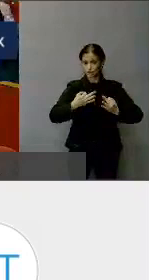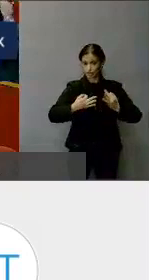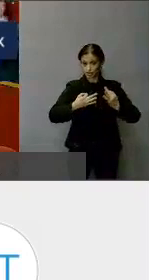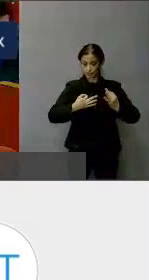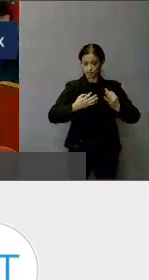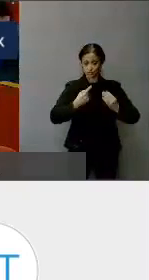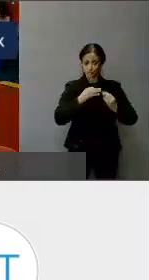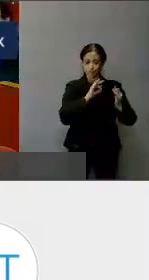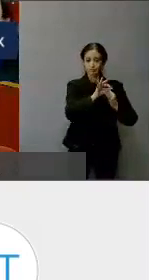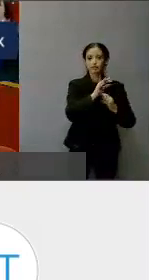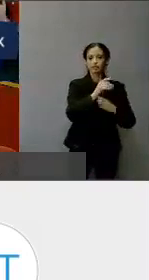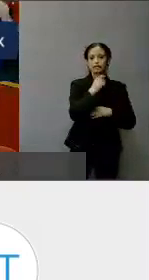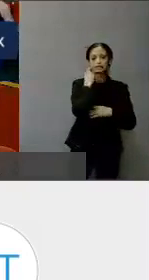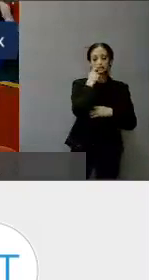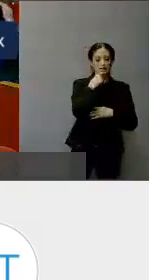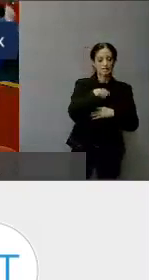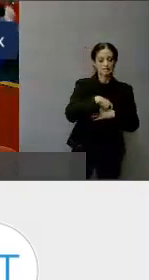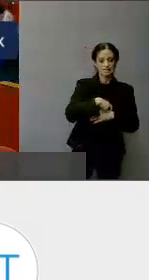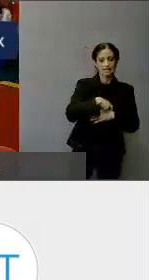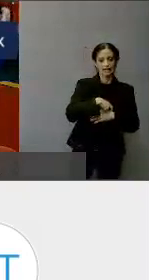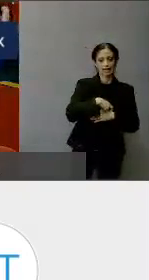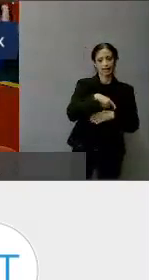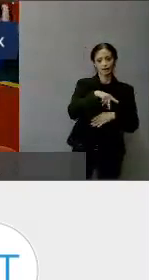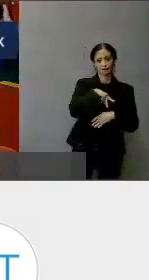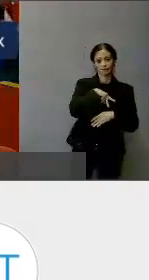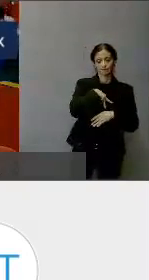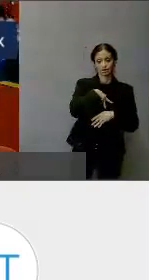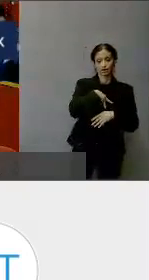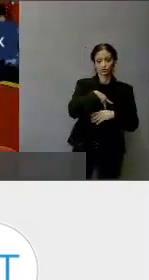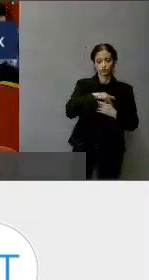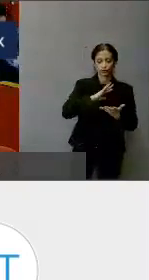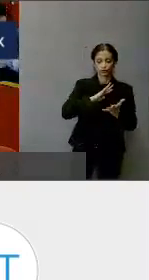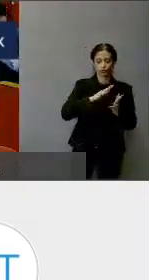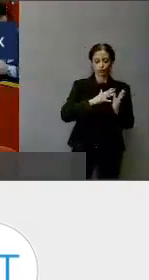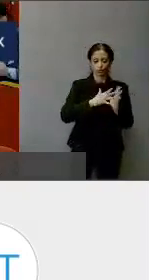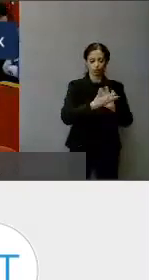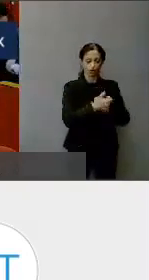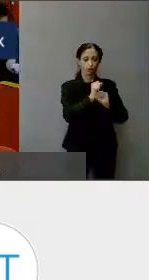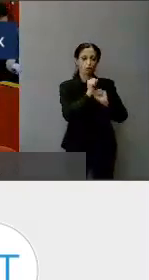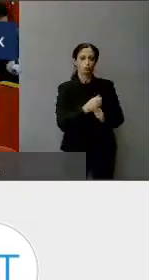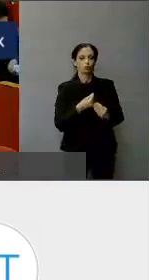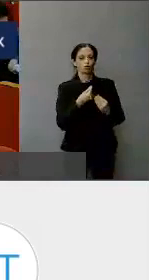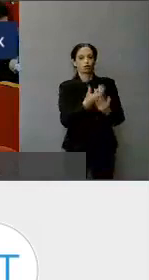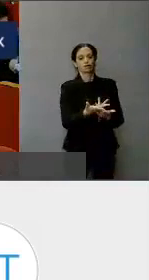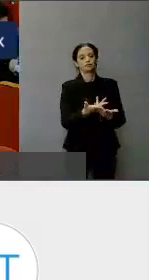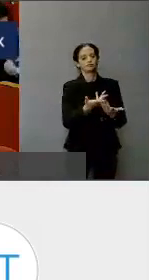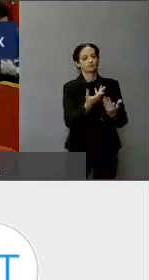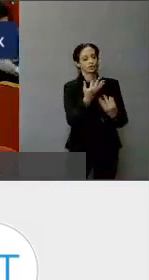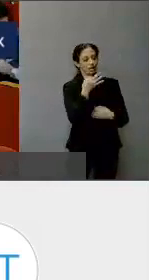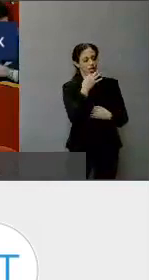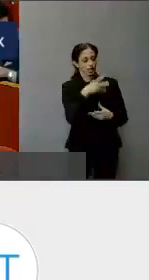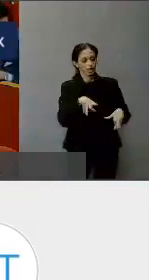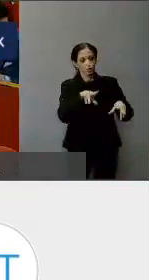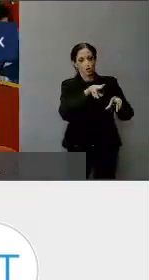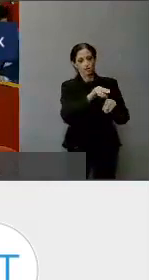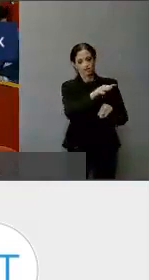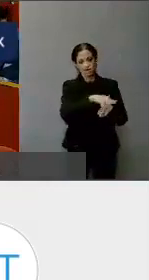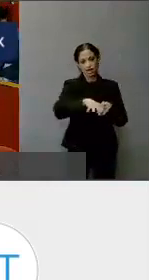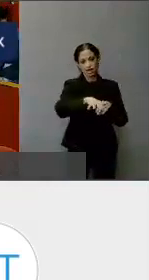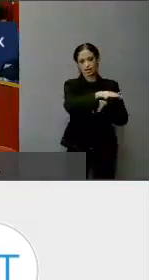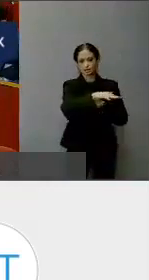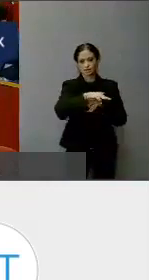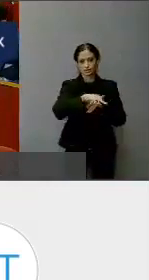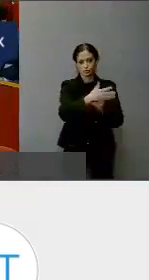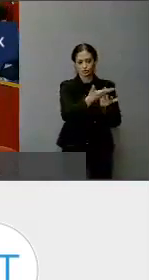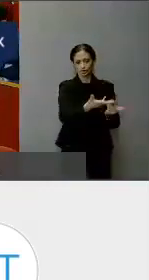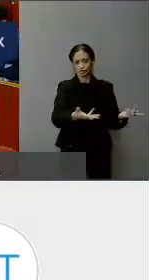la giusta interesse del privato si possa però avere anche piena soddisfazione nella riqualificazione efficace di un